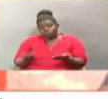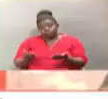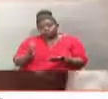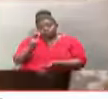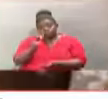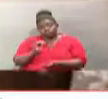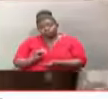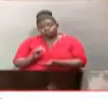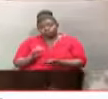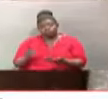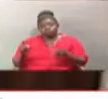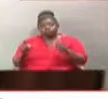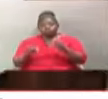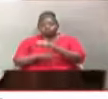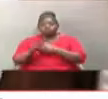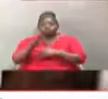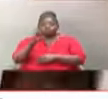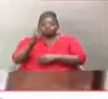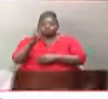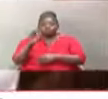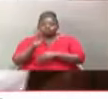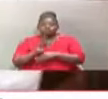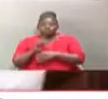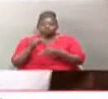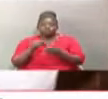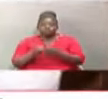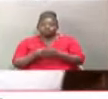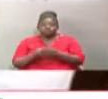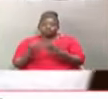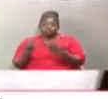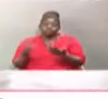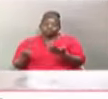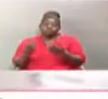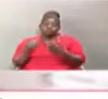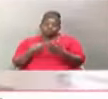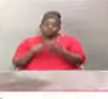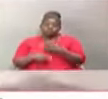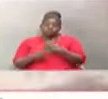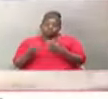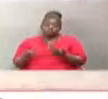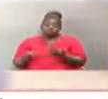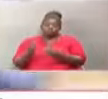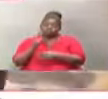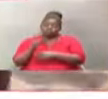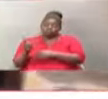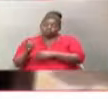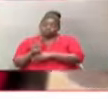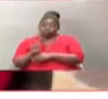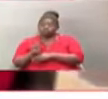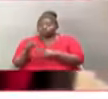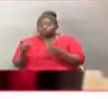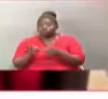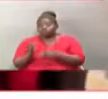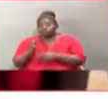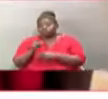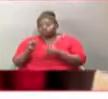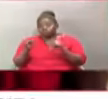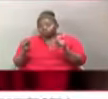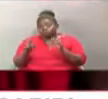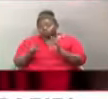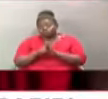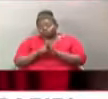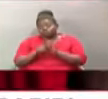mumusalireko. Myuka RDC wa Bukomansimbi Fred Kalima Parks ategeezezza nti bakyalawuna ekitundu era n'alabula abamenyi b'amateeka